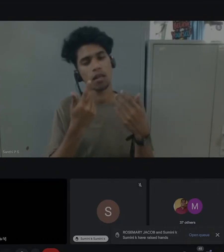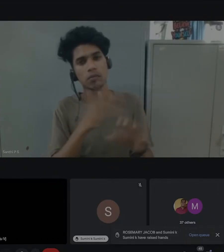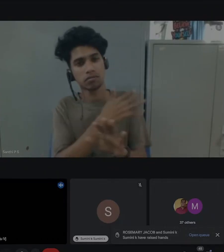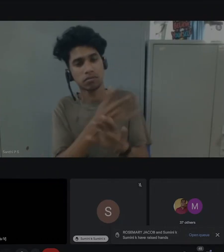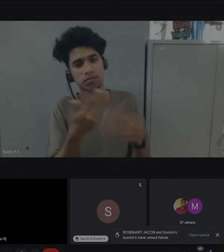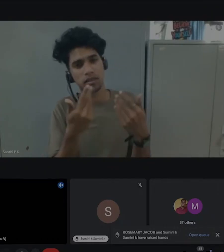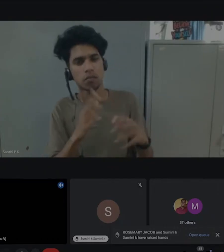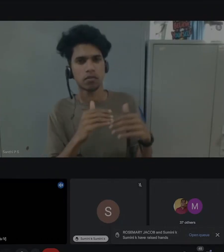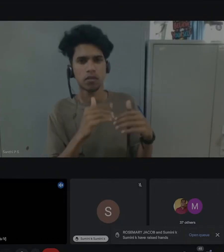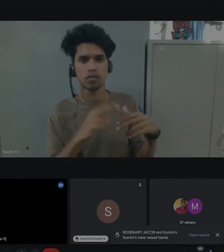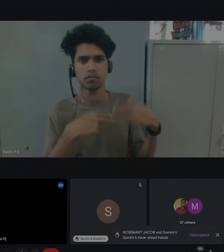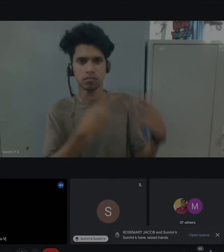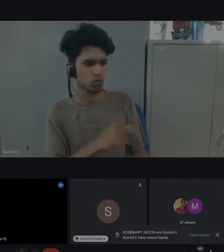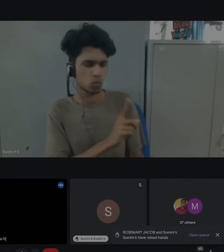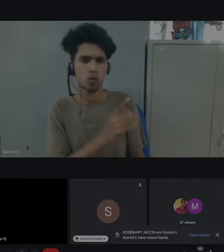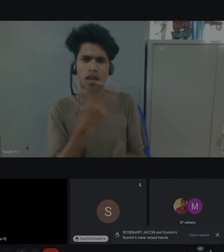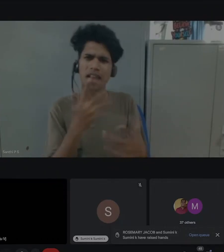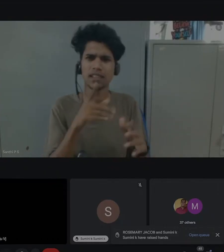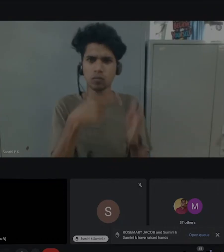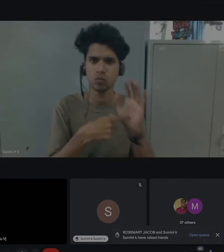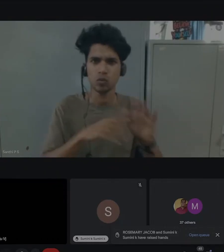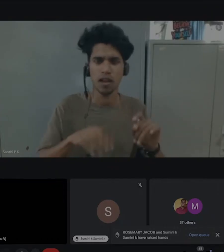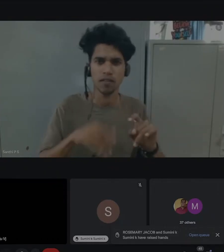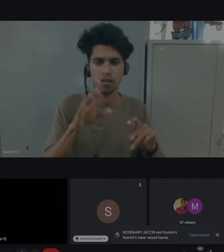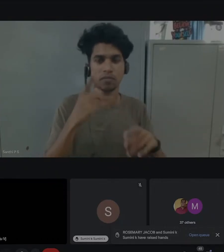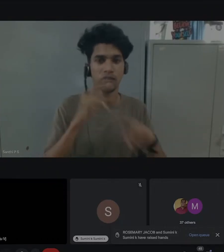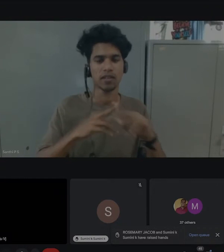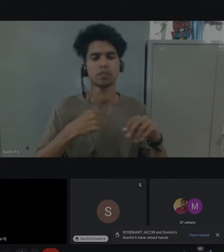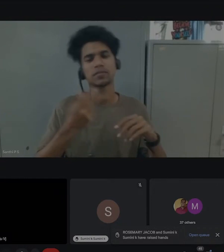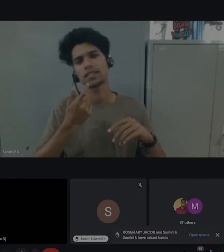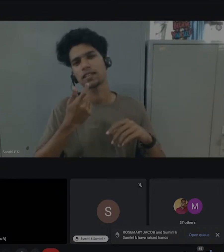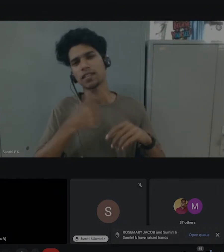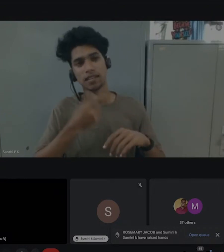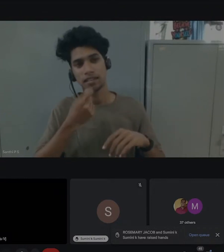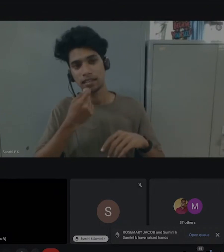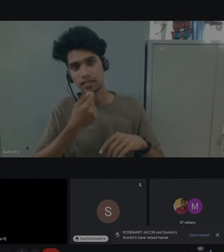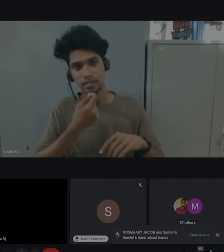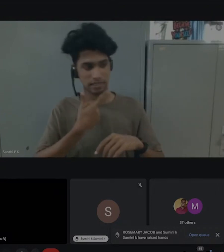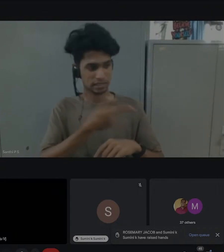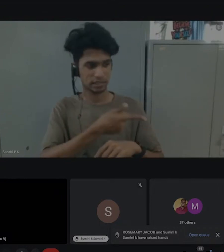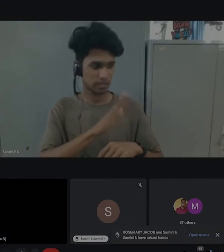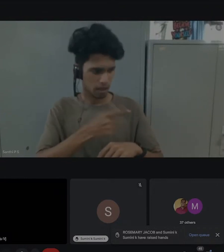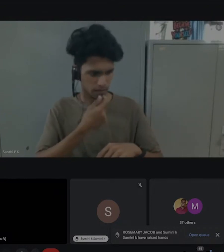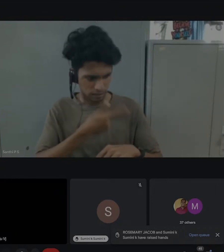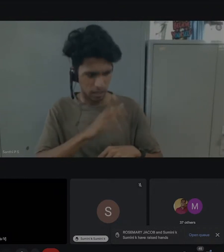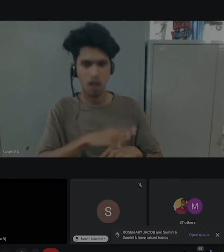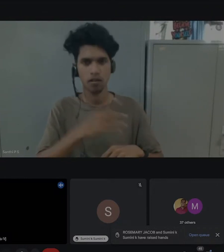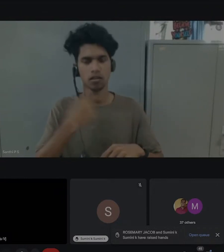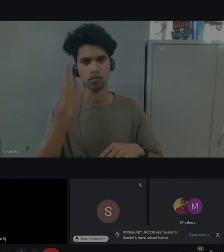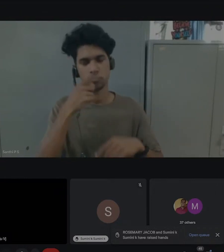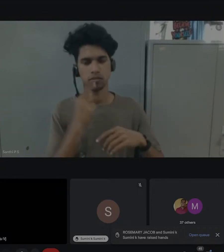പ്രതികരിക്കുന്നുണ്ട്. ഉണ്ട്. ഞാൻ മുഖം ഇപ്പൊ ചിരിച്ചുകൊണ്ടിരിക്കുന്ന സമയമാണെങ്കിൽ ഞാൻ മുഖം ഇത്തിരി ദേഷ്യഭാവത്തിലാക്കാറുണ്ട്. അപ്പൊ അവന്